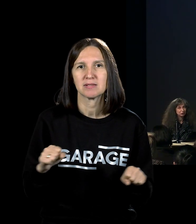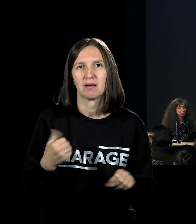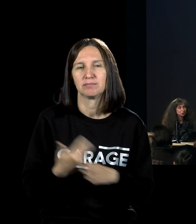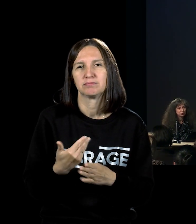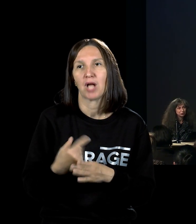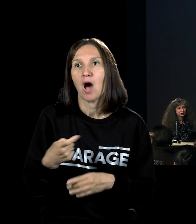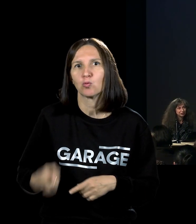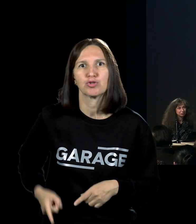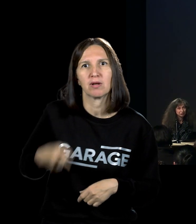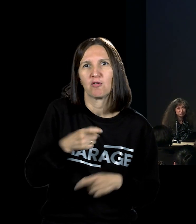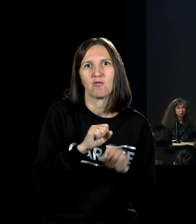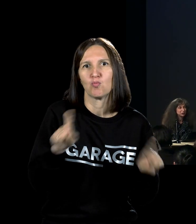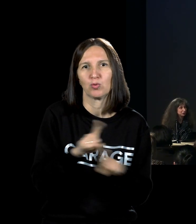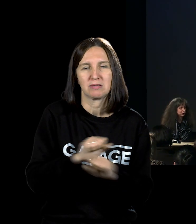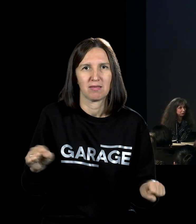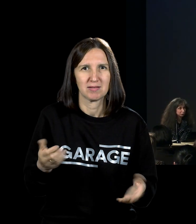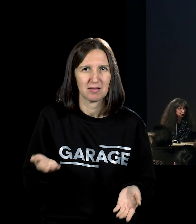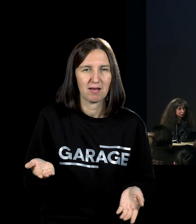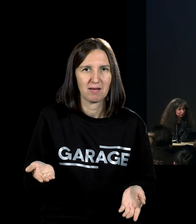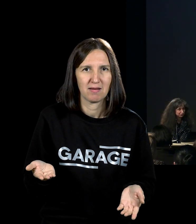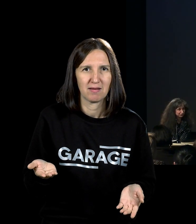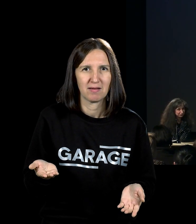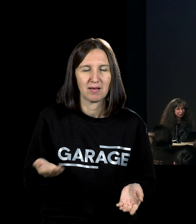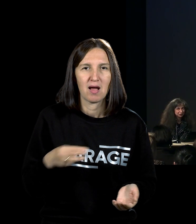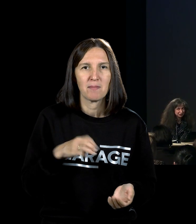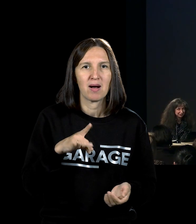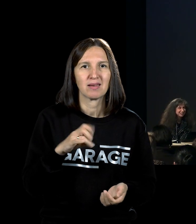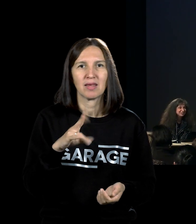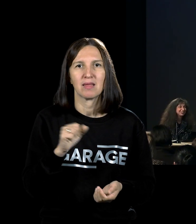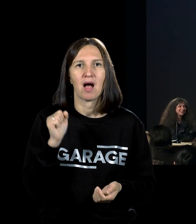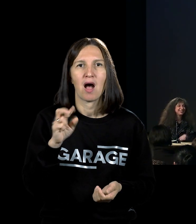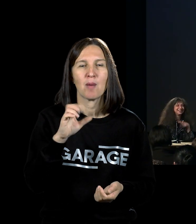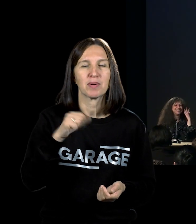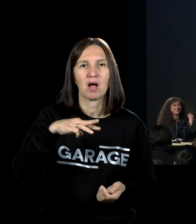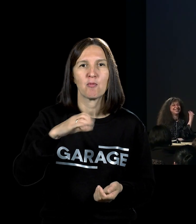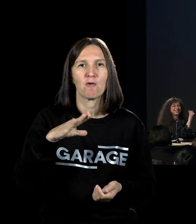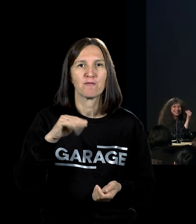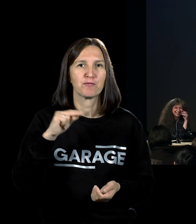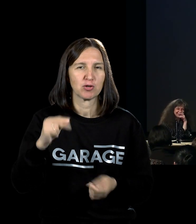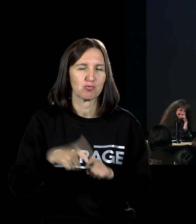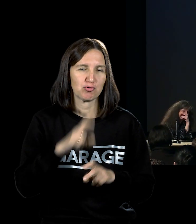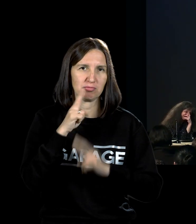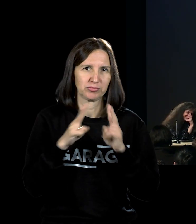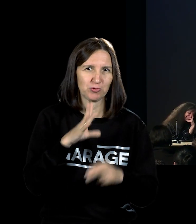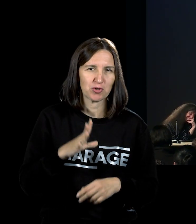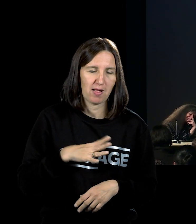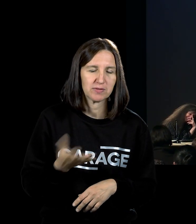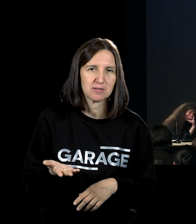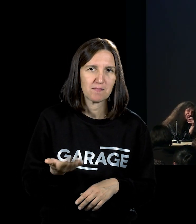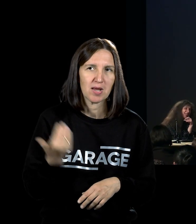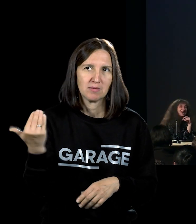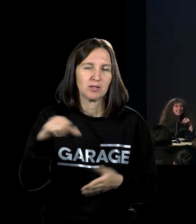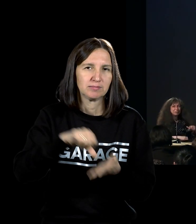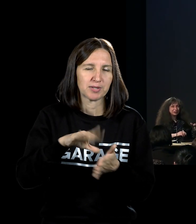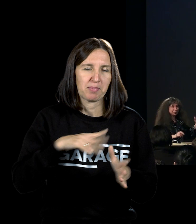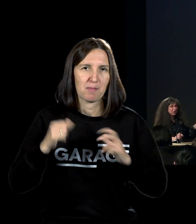заряженное оружие. Марина Абрамович очень жаловалась, вот, когда она пыталась сделать реанактант одного из своих